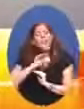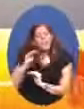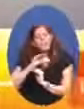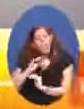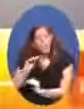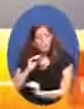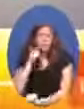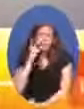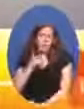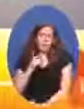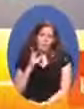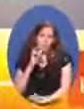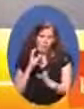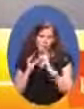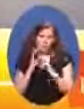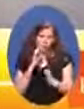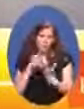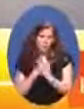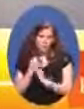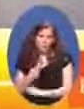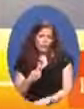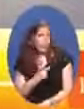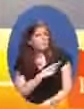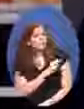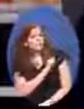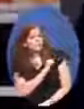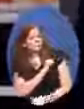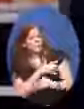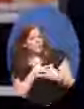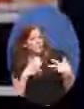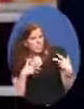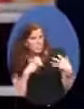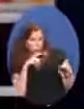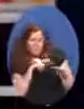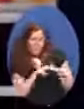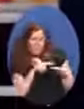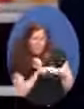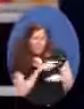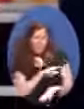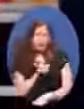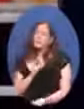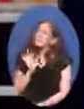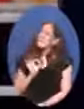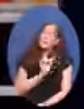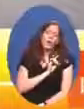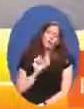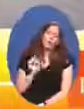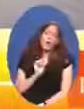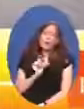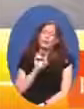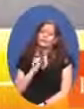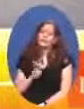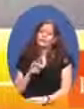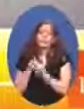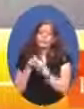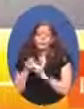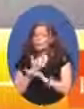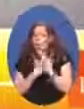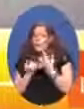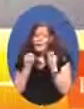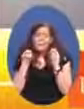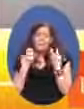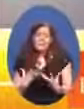מה שראיתם בתקשורת בסוף השבוע. צהל מרגיש שאתם מפריעים לו, מסתובבים לו בין הרגליים, או זה לכם? ממש לא. ממש לא. יש לנו שיתוף